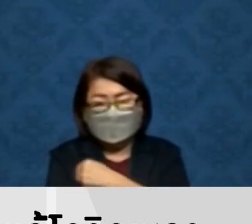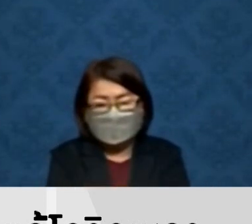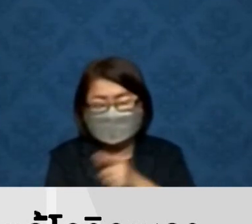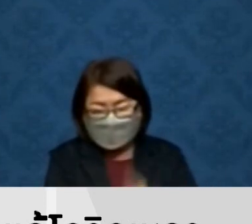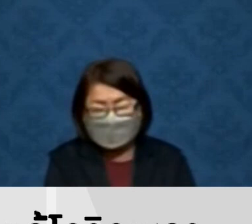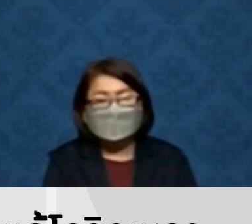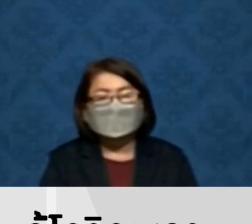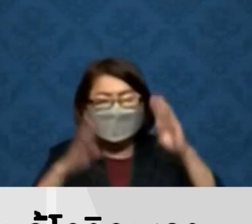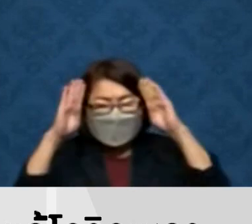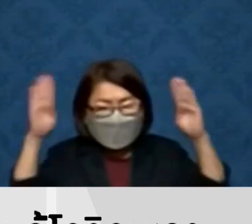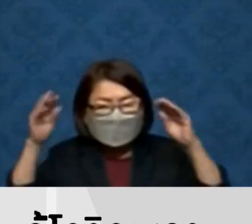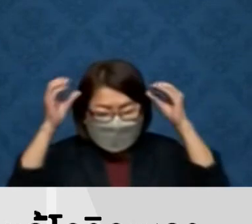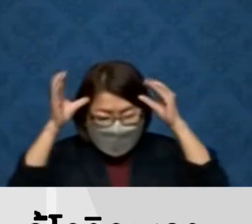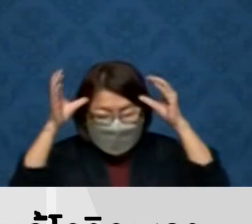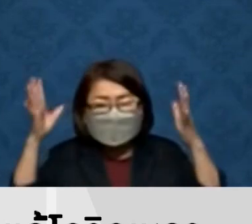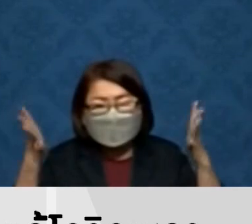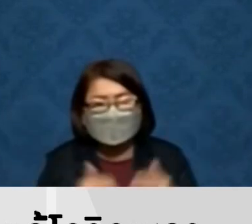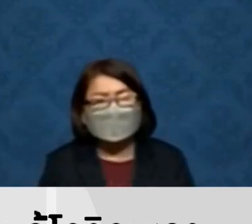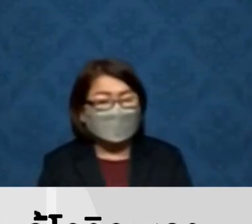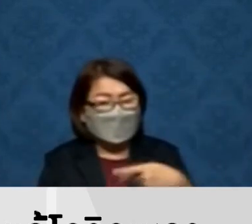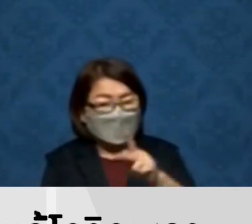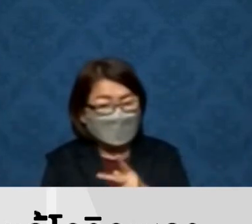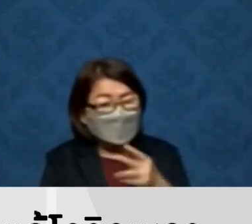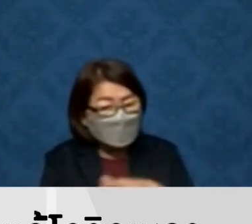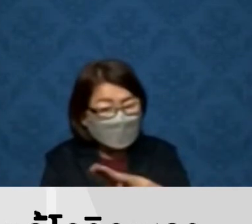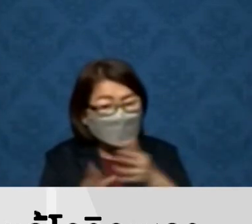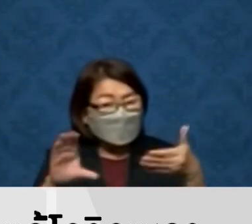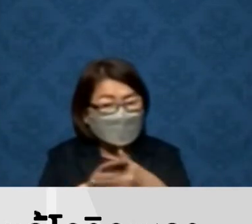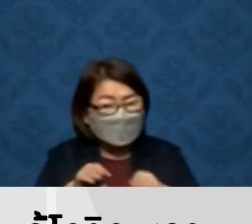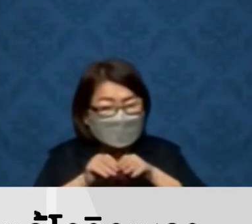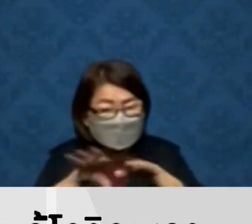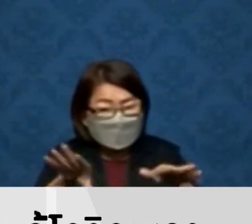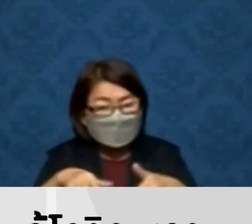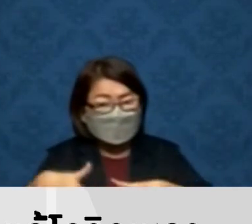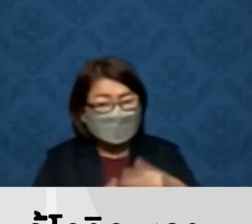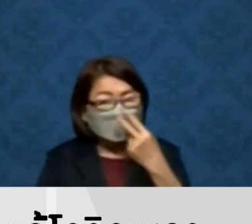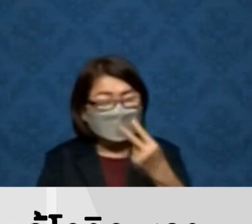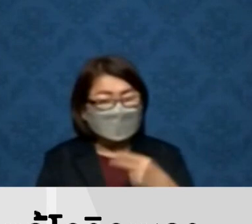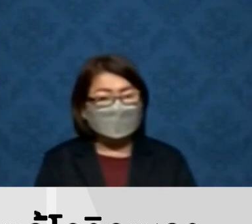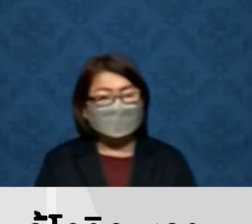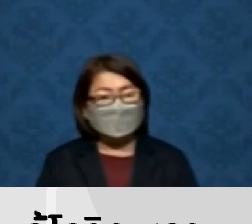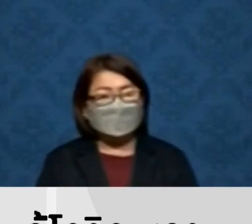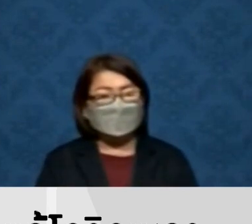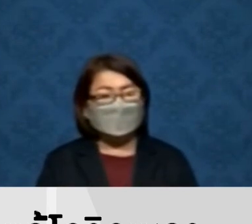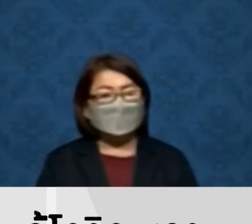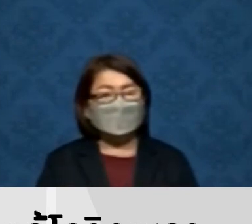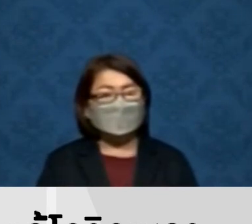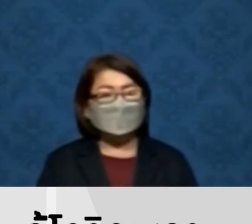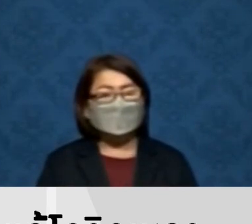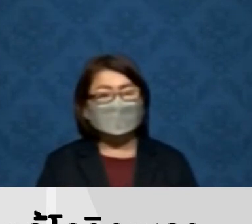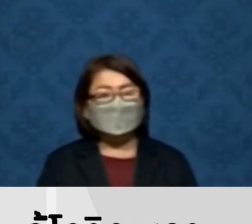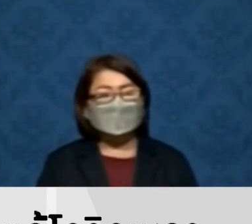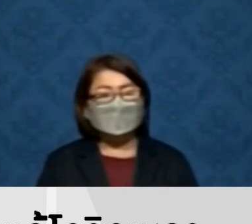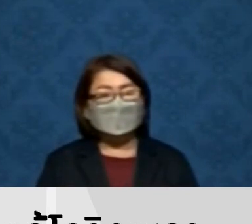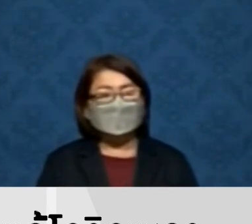ใช่มั้ยก็คือเขาก็สงสัยกันอยู่แล้วว่าตรวจเชื้อน้อยเปล่าแต่ไม่เป็นไรอันนี้รัฐบาลจะพิสูจน์ได้ต่อเมื่อมันผ่